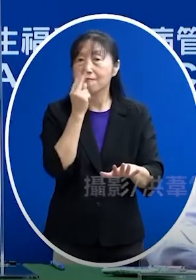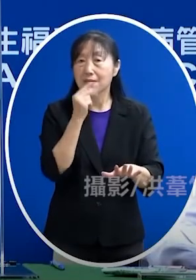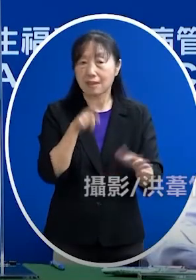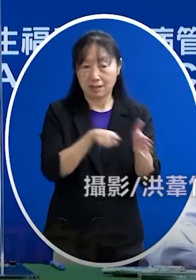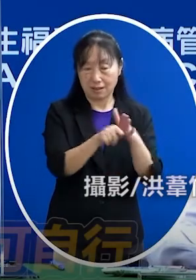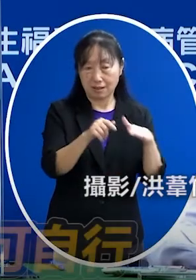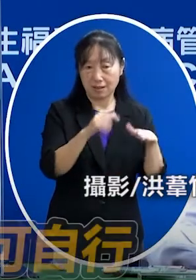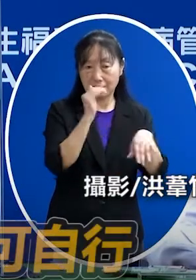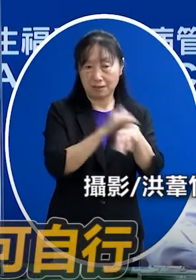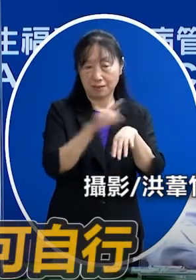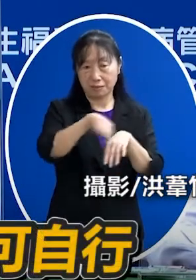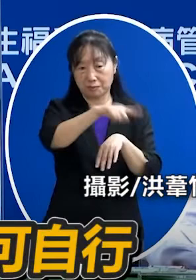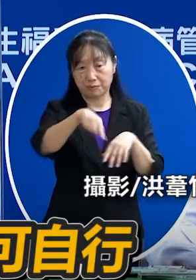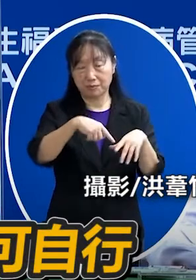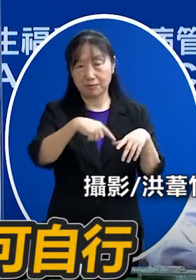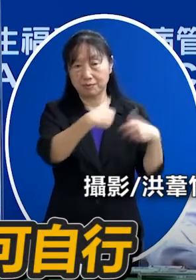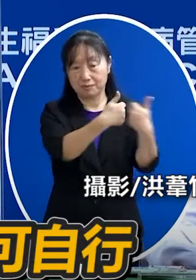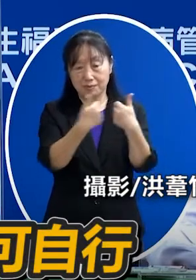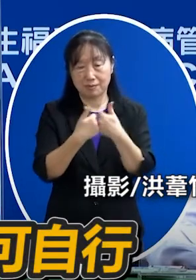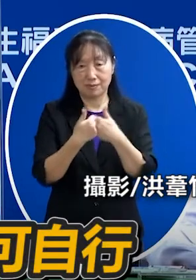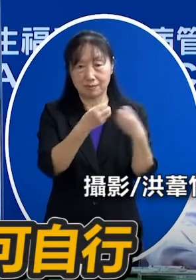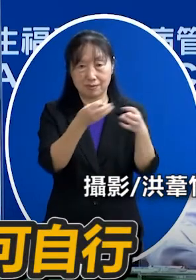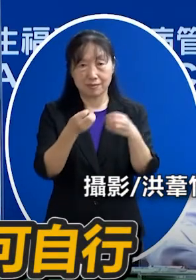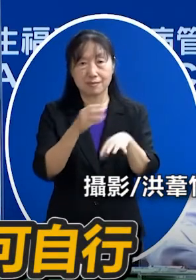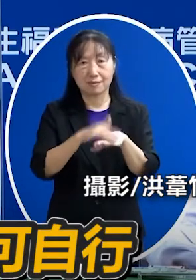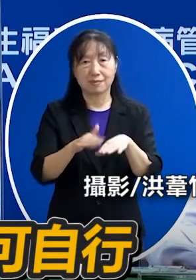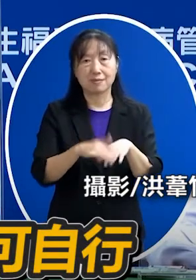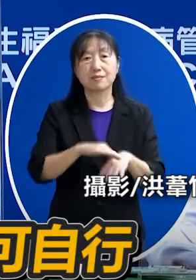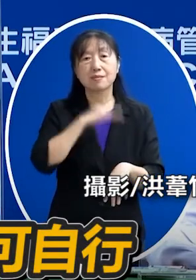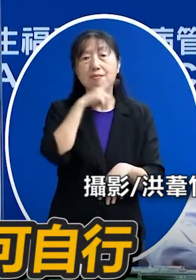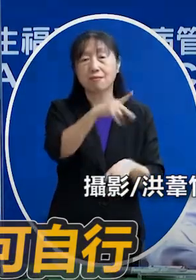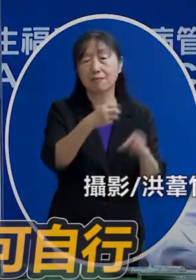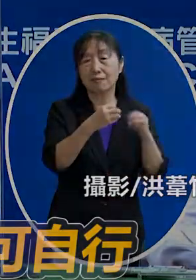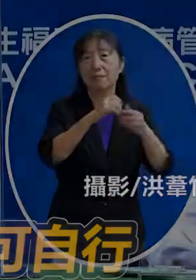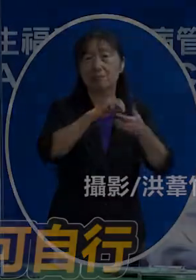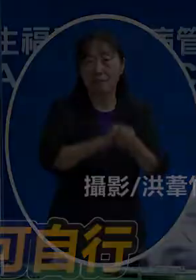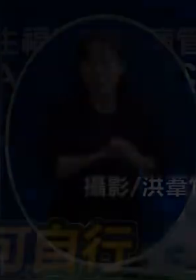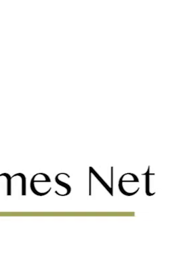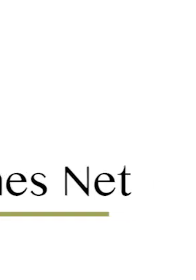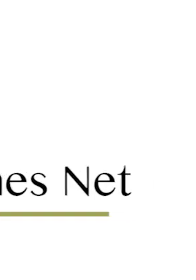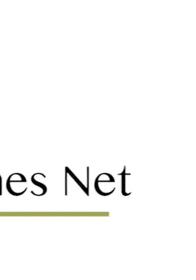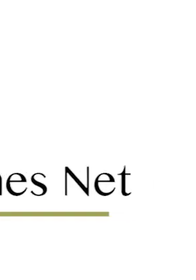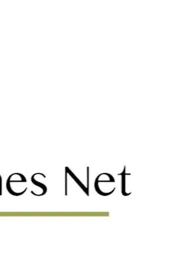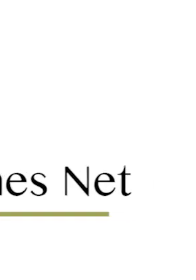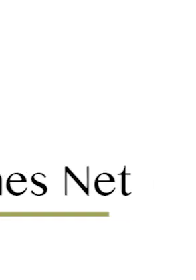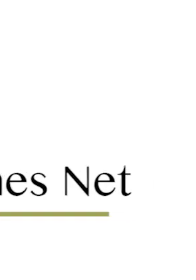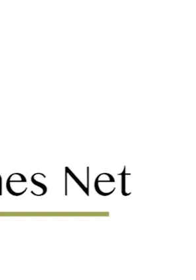就会讨论，我们看到讨论的情况，怎么样，再跟大家来报告。